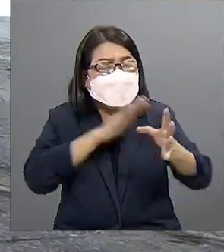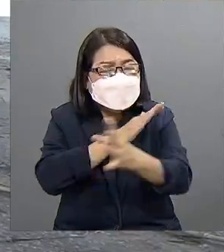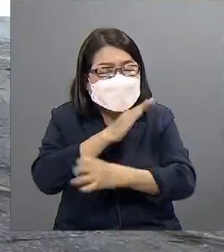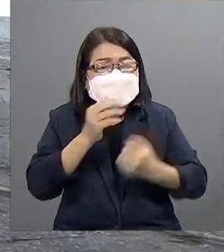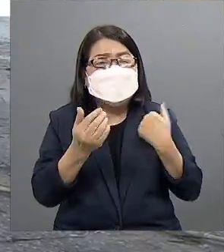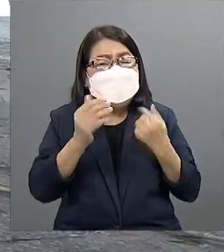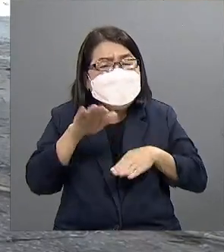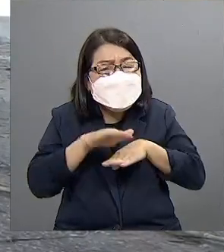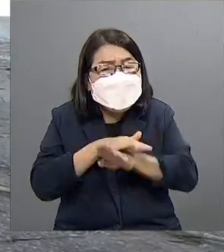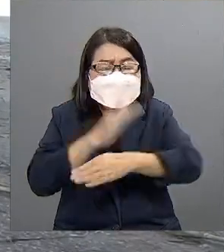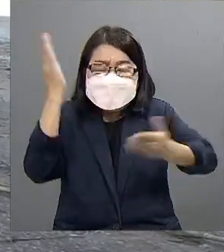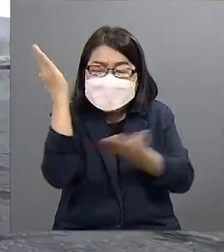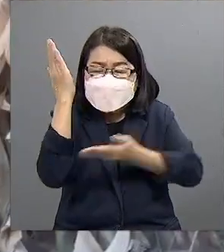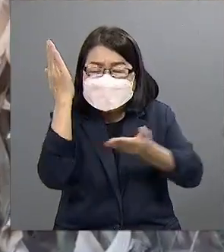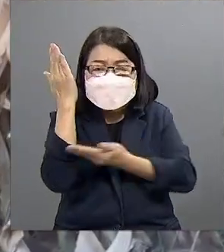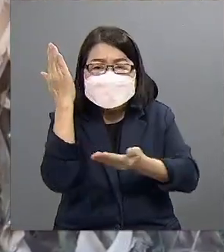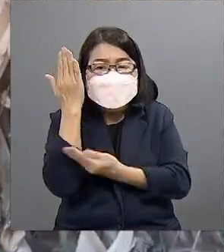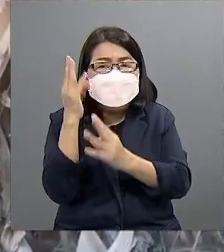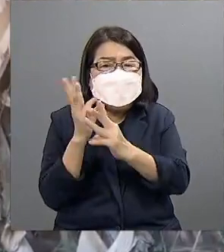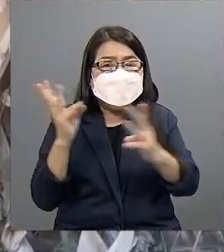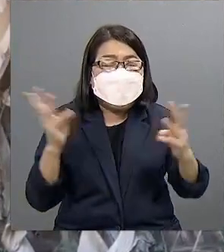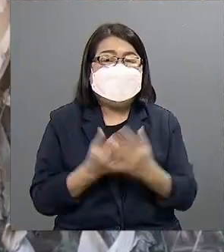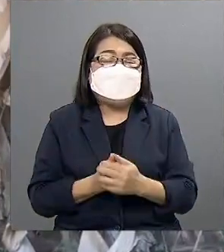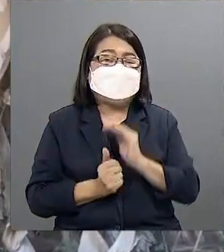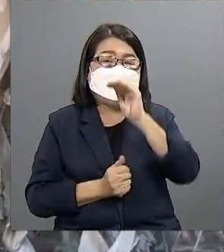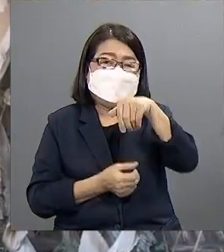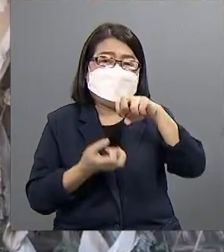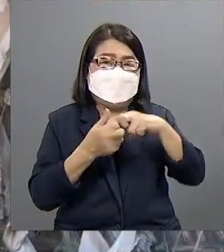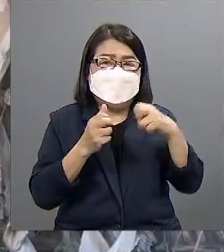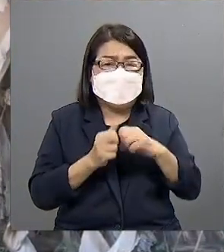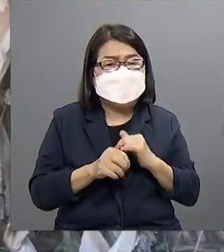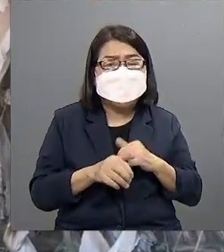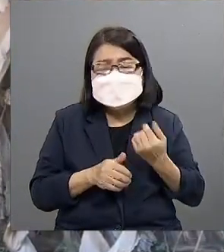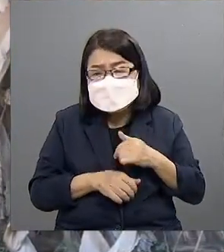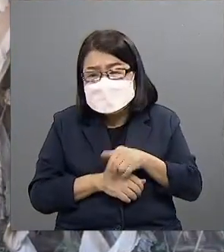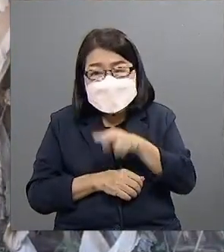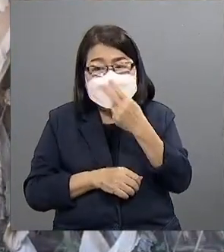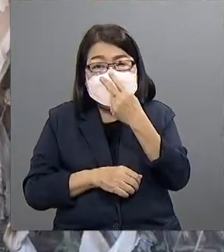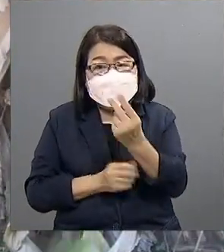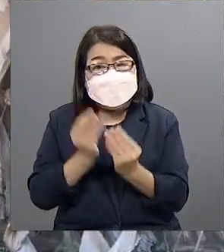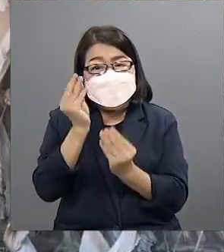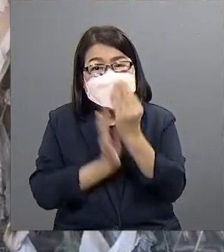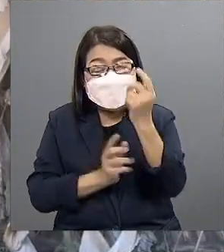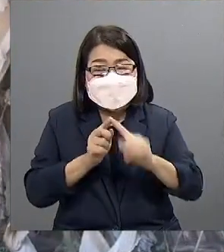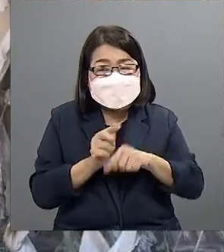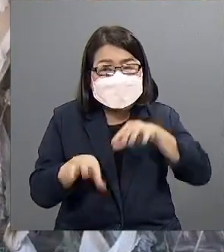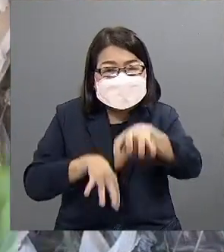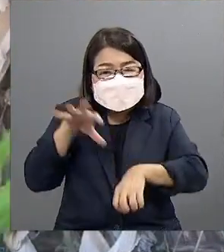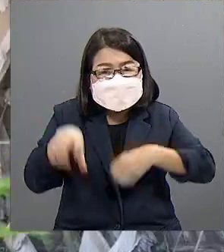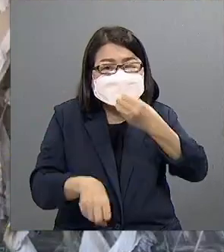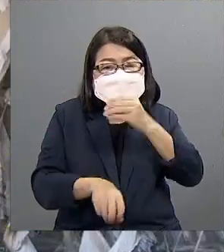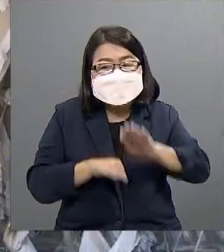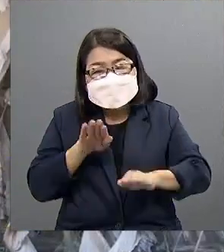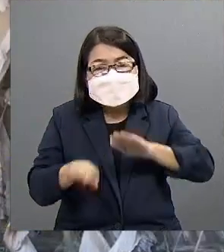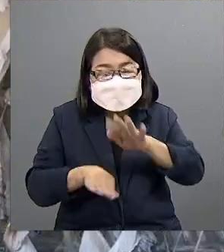างๆนะคะทำให้มีปัญหาช้างต้องออกมาทำลายพืชผลทางการเกษตรในชุมชนซึ่งในกรณีนี้หน่วยงานที่เกี่ยว